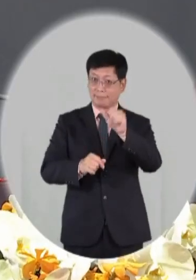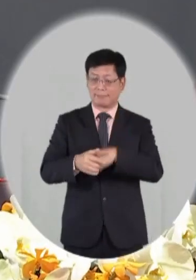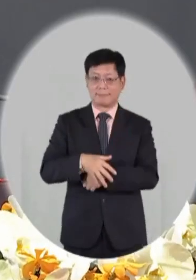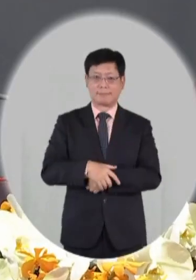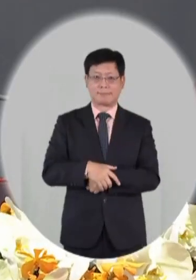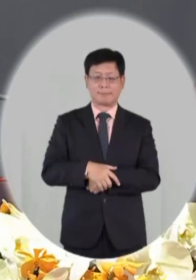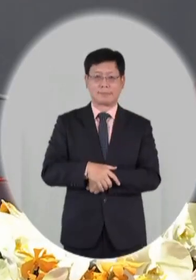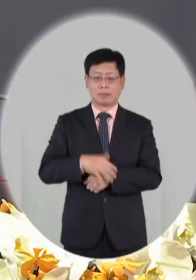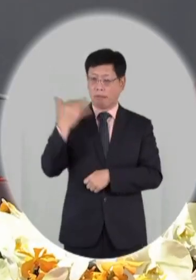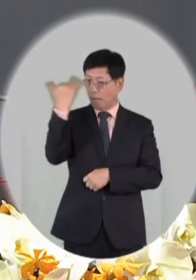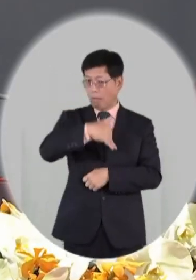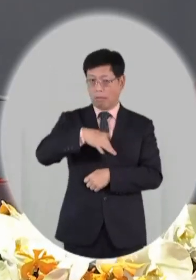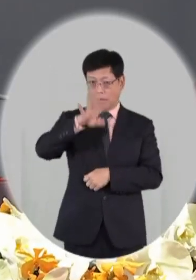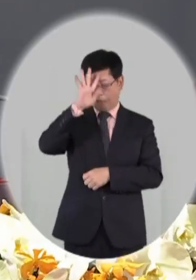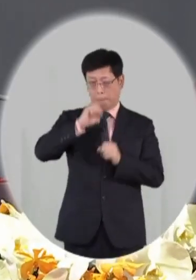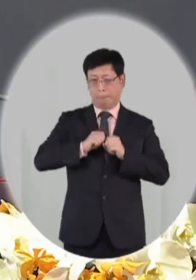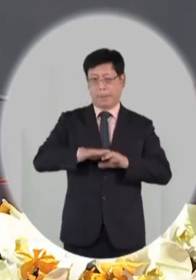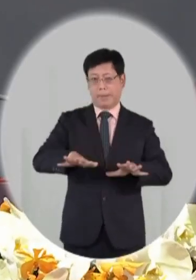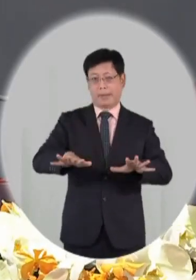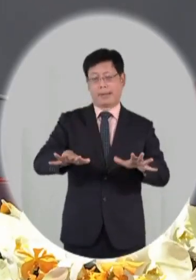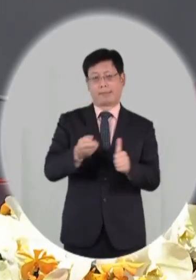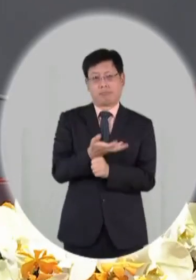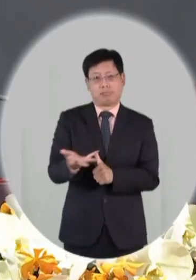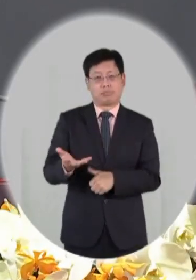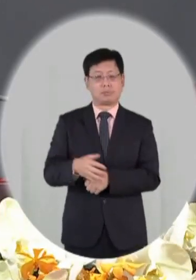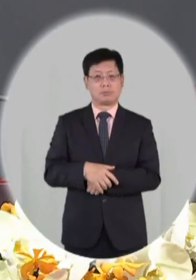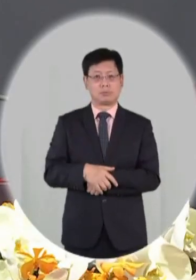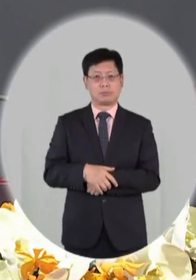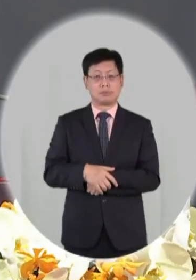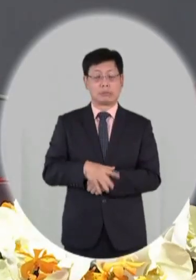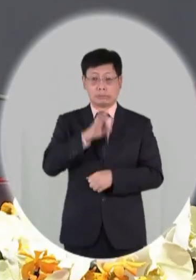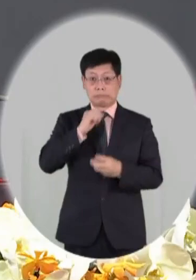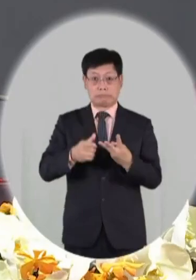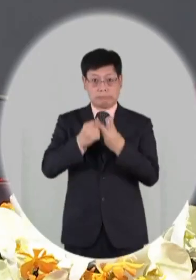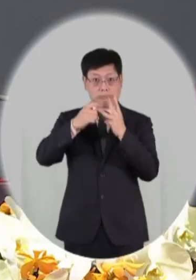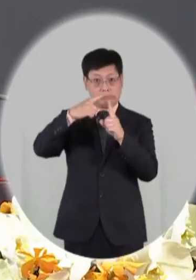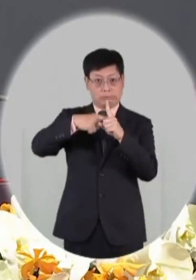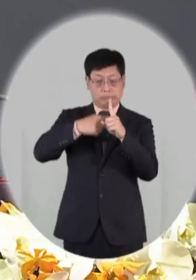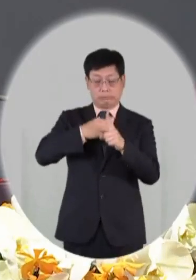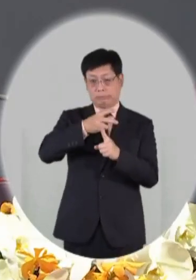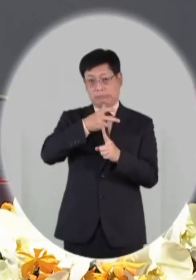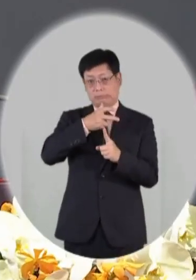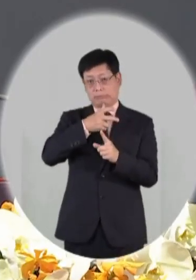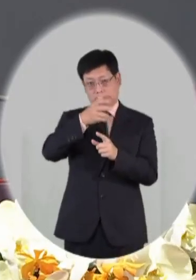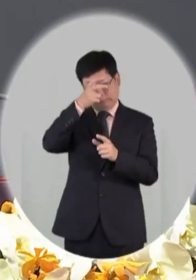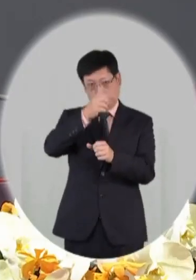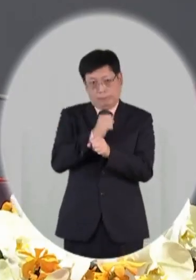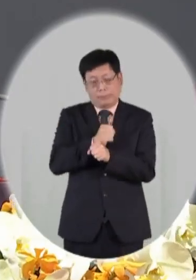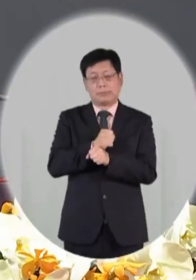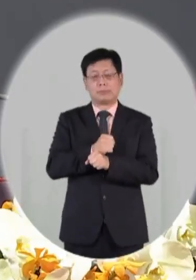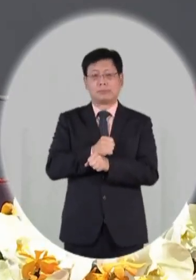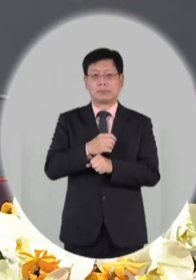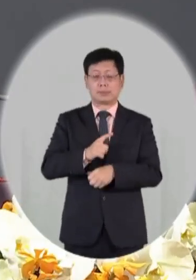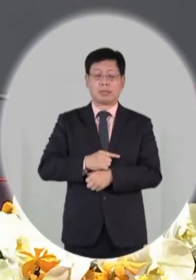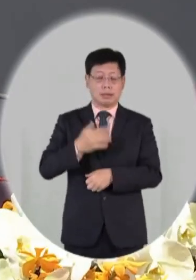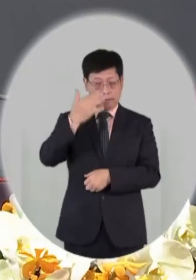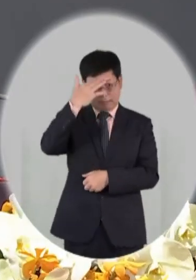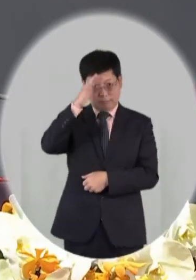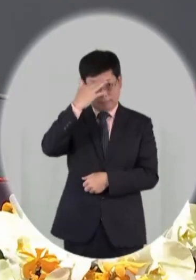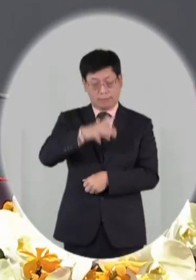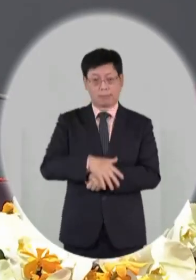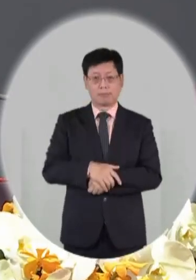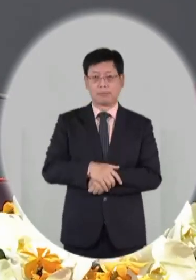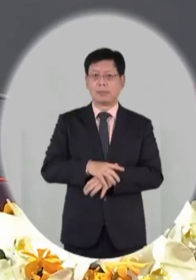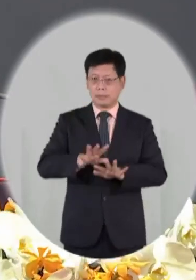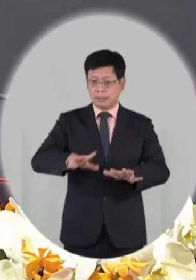疫情突然急剧升高，进入第三级警戒。令人安慰的是，